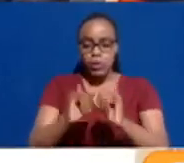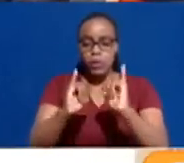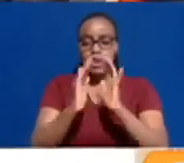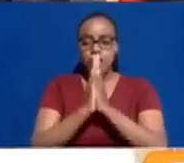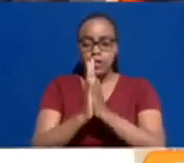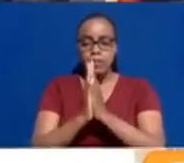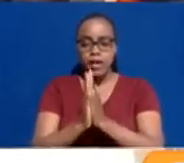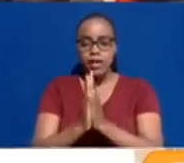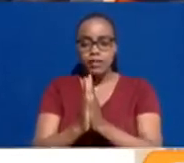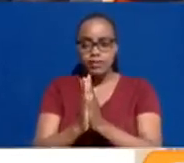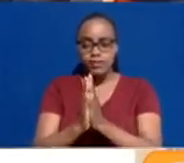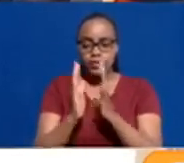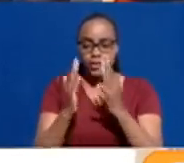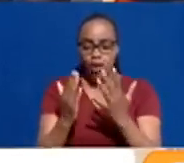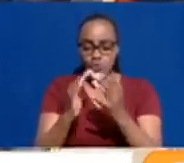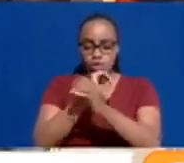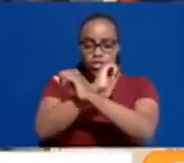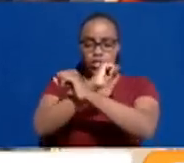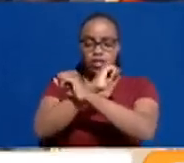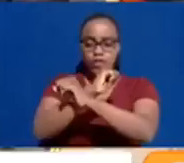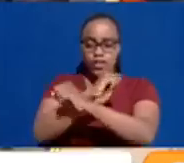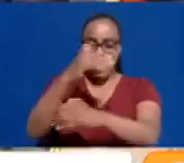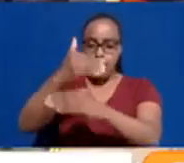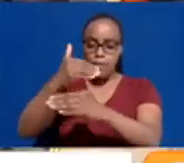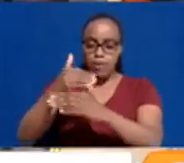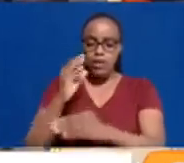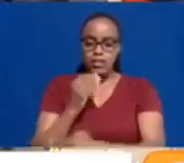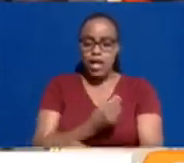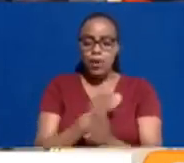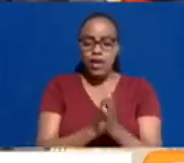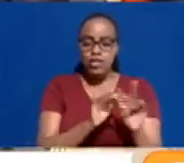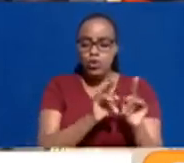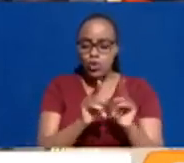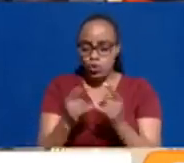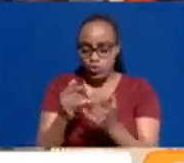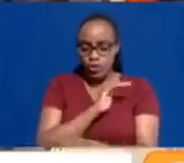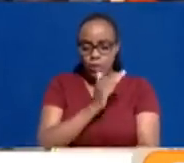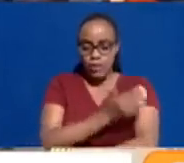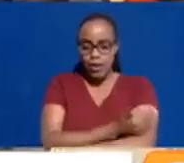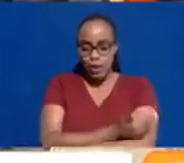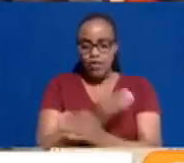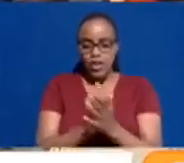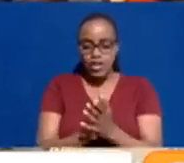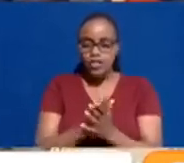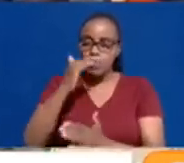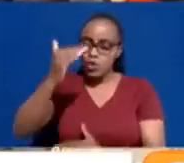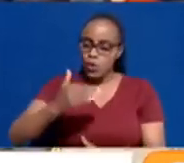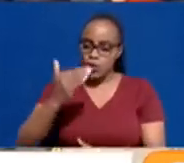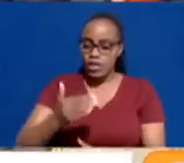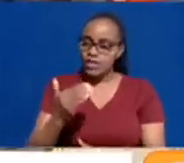prayer by defending our territorial integrity and sovereignty and by always